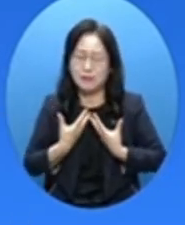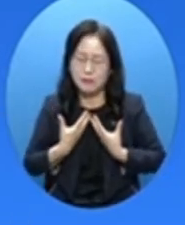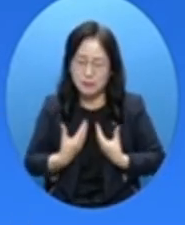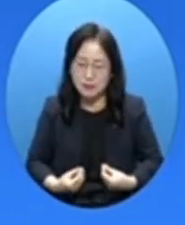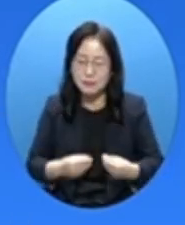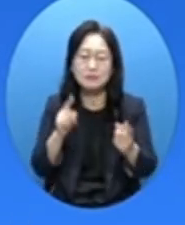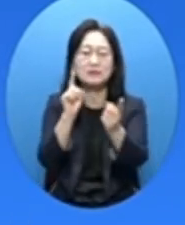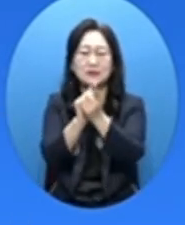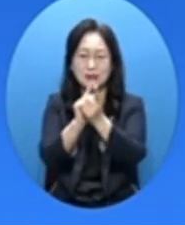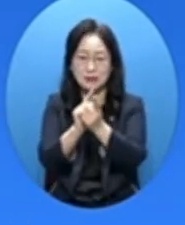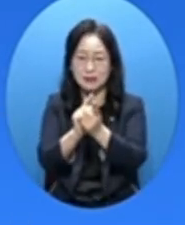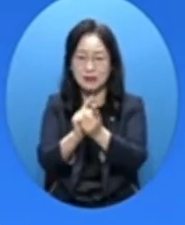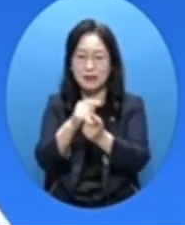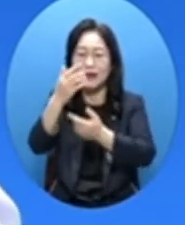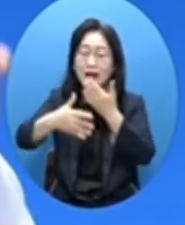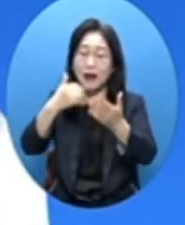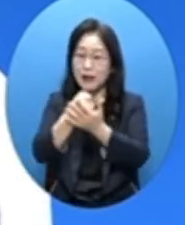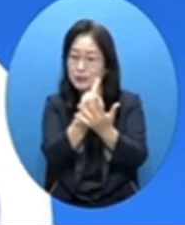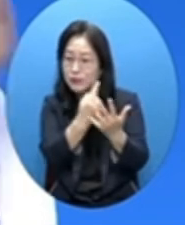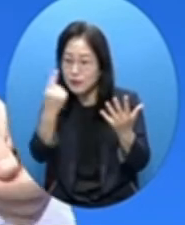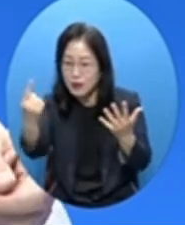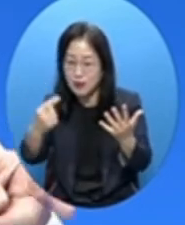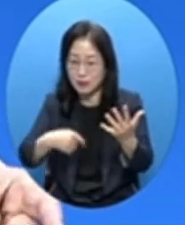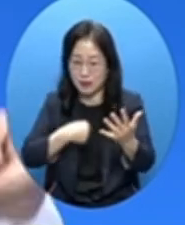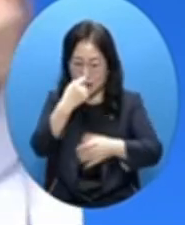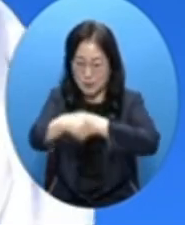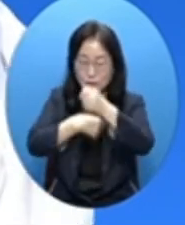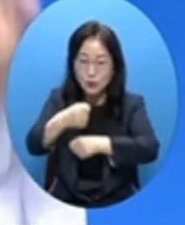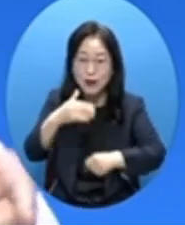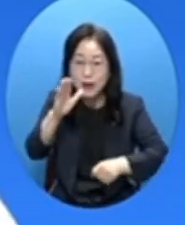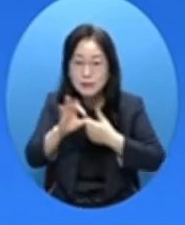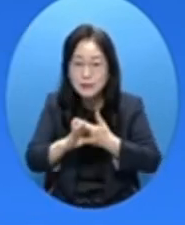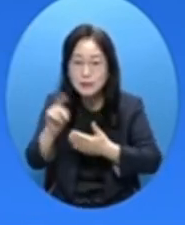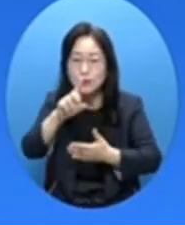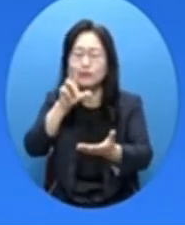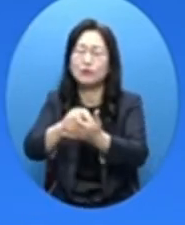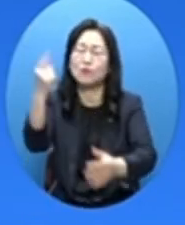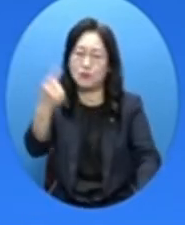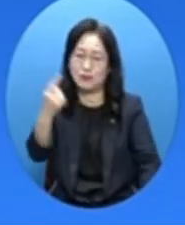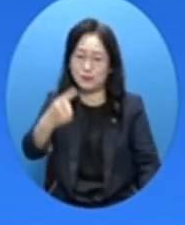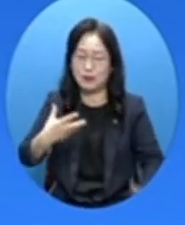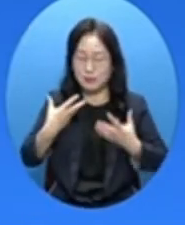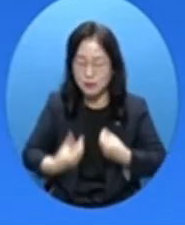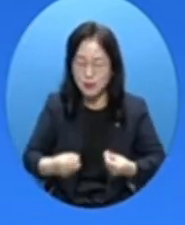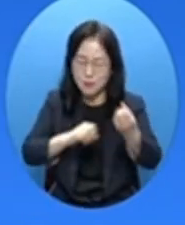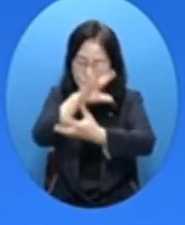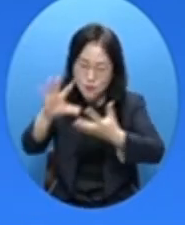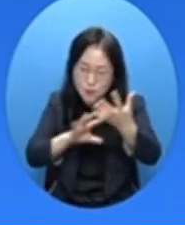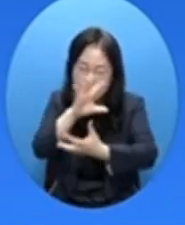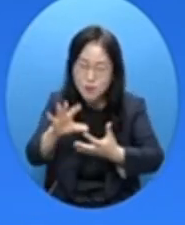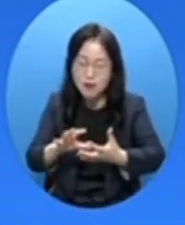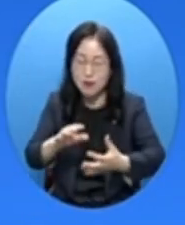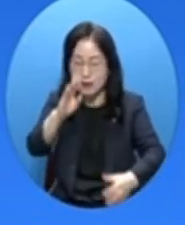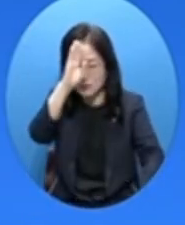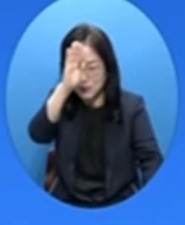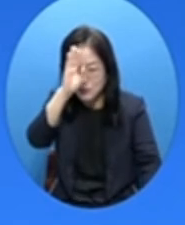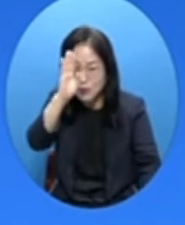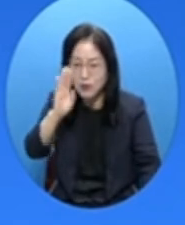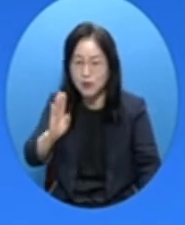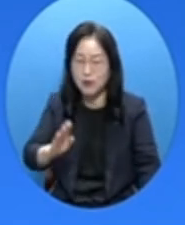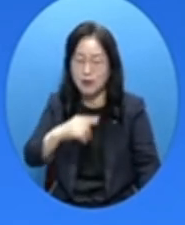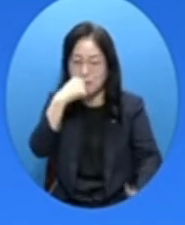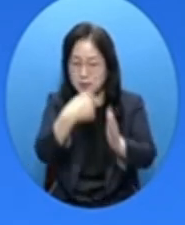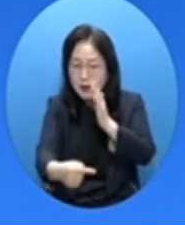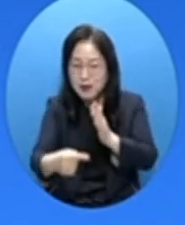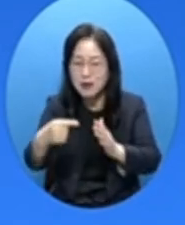현실 뿐이었던 것입니다 하나님의 품을 따라 내가 내 길을 가면 내게는 문제가 나가고 절망에 당하고 환란이 당하고 질병에 당하고